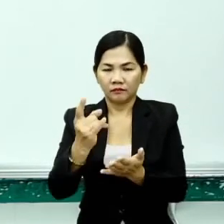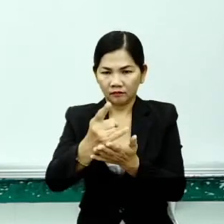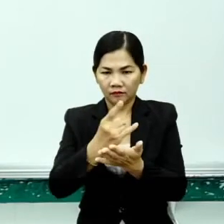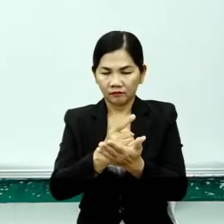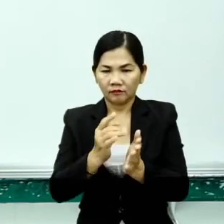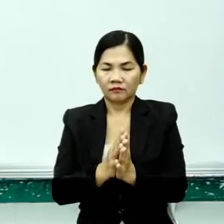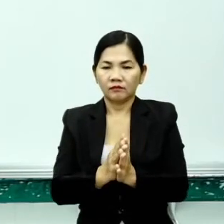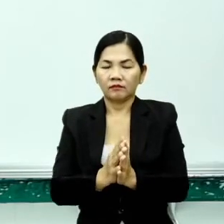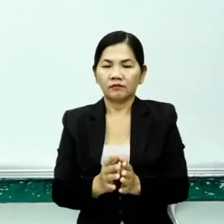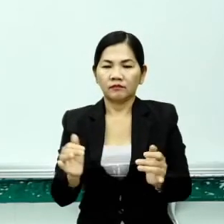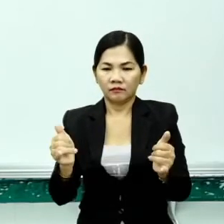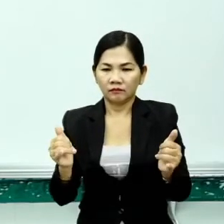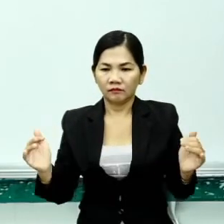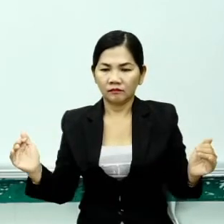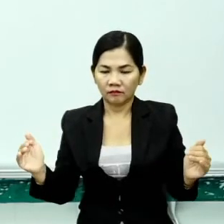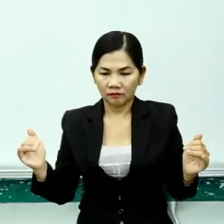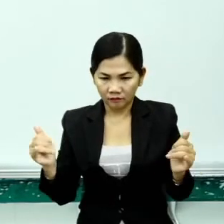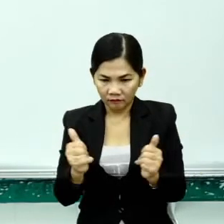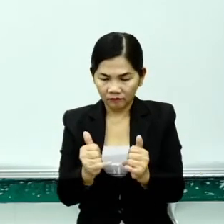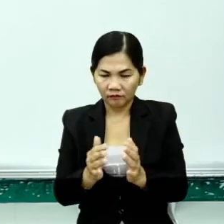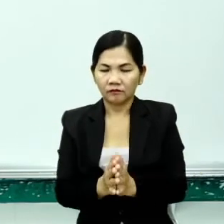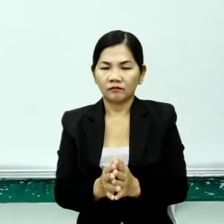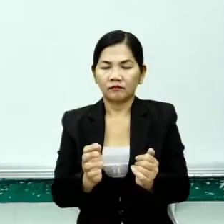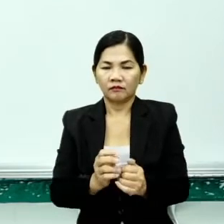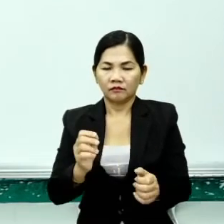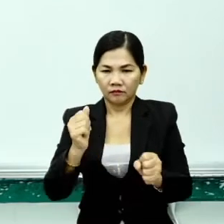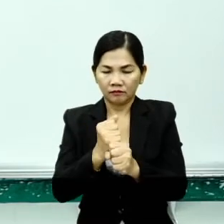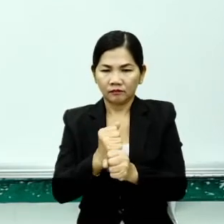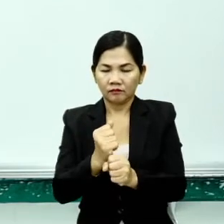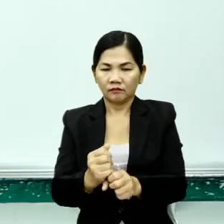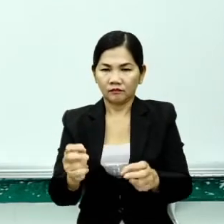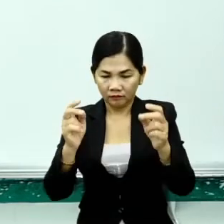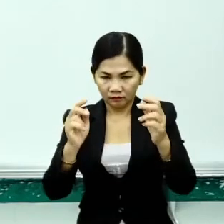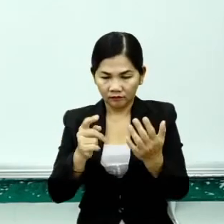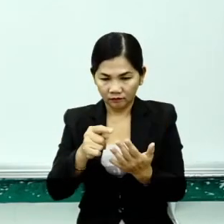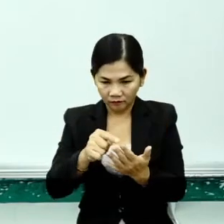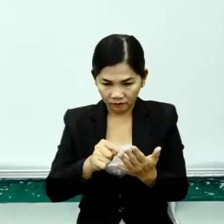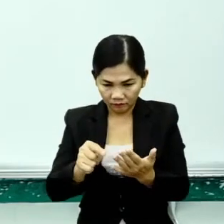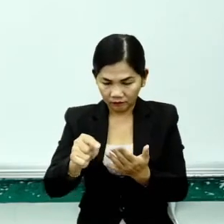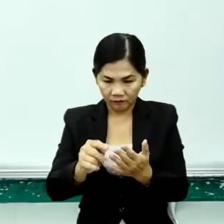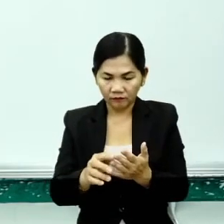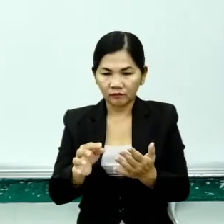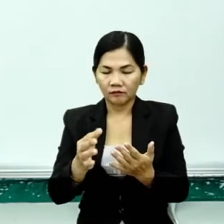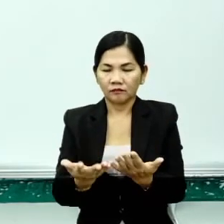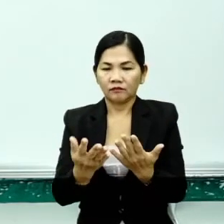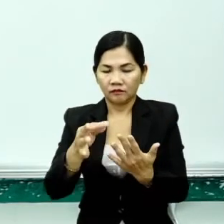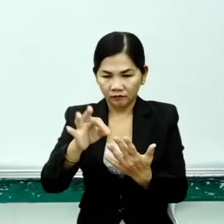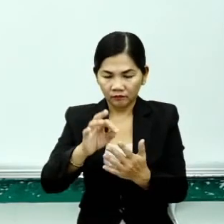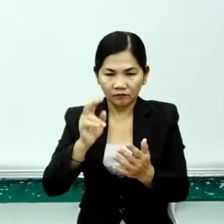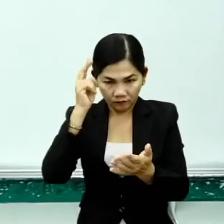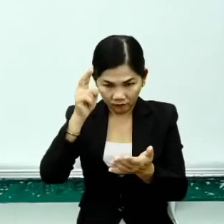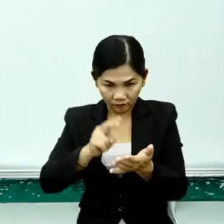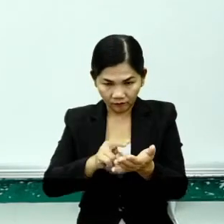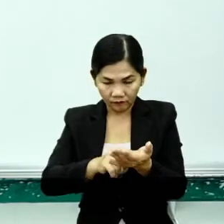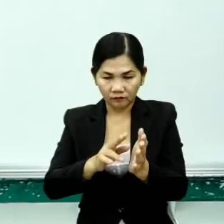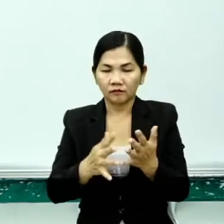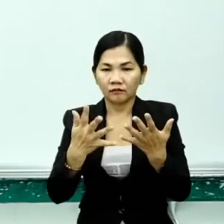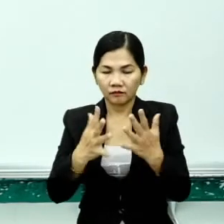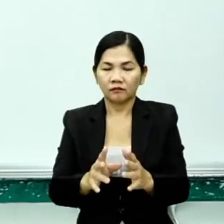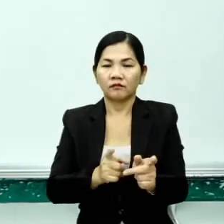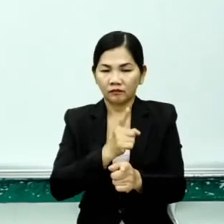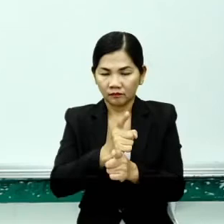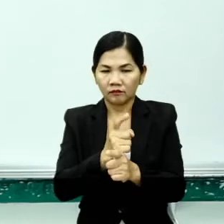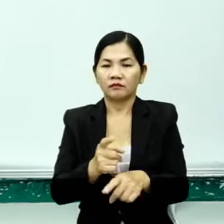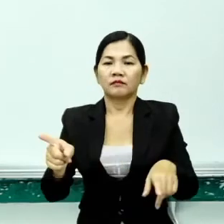riến cha ở sân khác xâm rập khlâm xa nít làm bệ con cha thưa cặp tiền tuột ta chùm lại để con ban cực tục hai ban chải prap nè kru nó